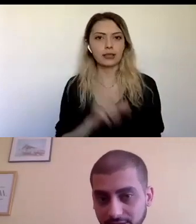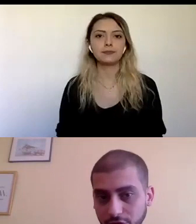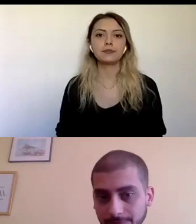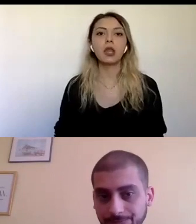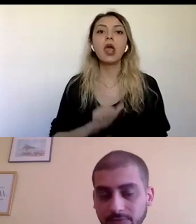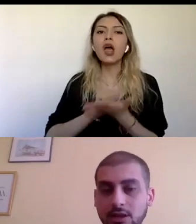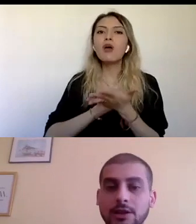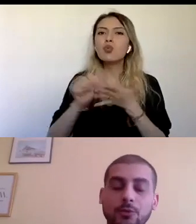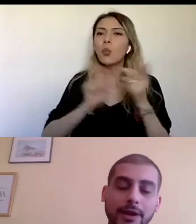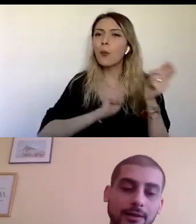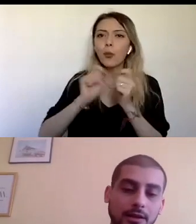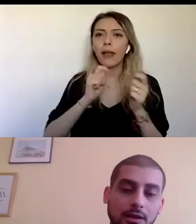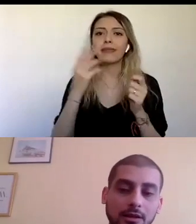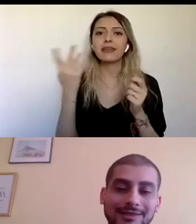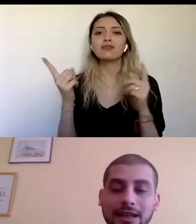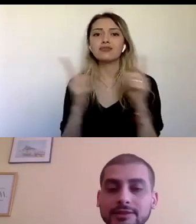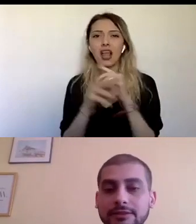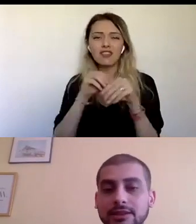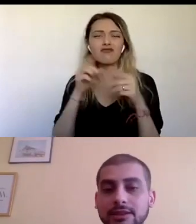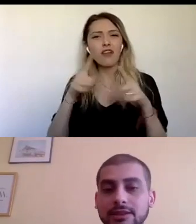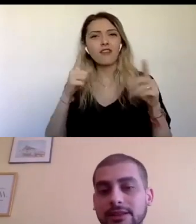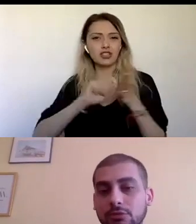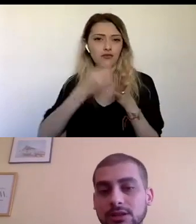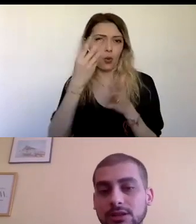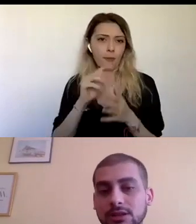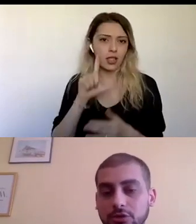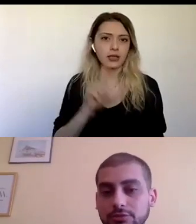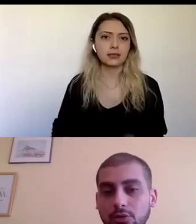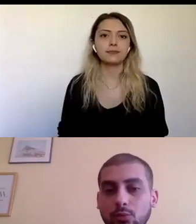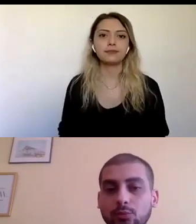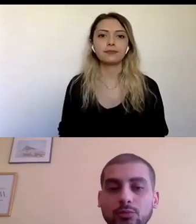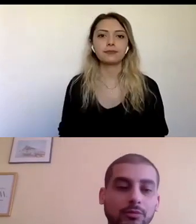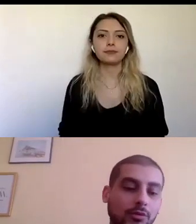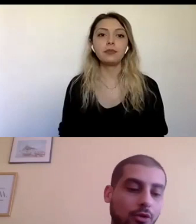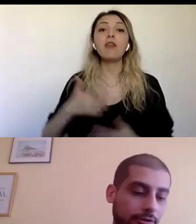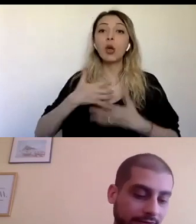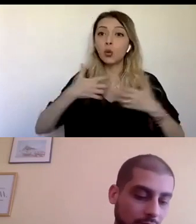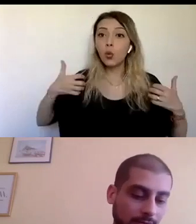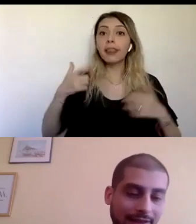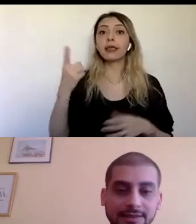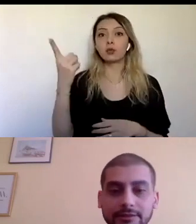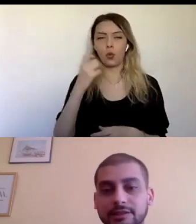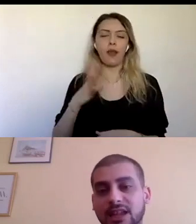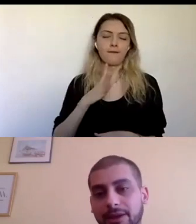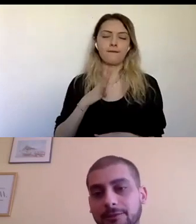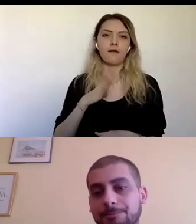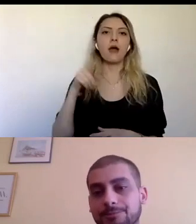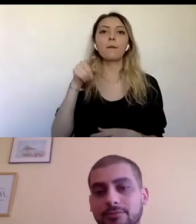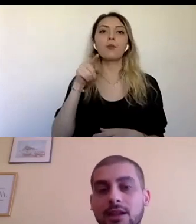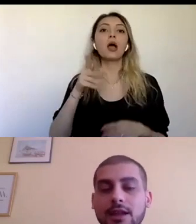etmeniz gerekiyor. Ve servislerin güvenlik soruları oluyor. Örnek veriyorum, en sevdiğiniz